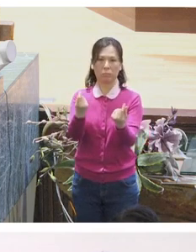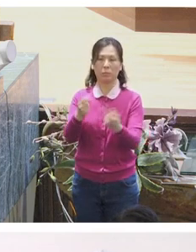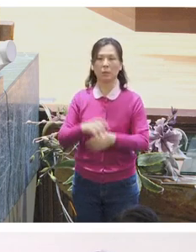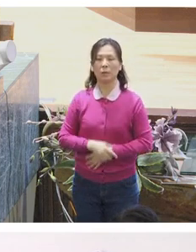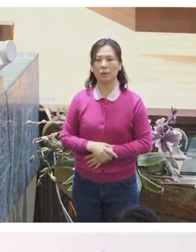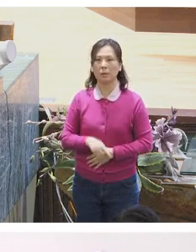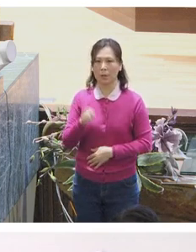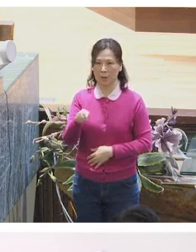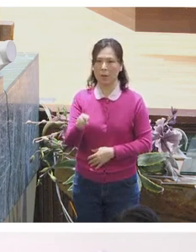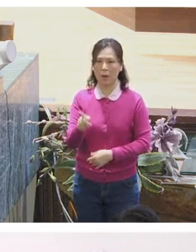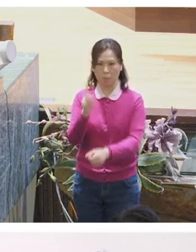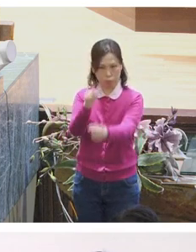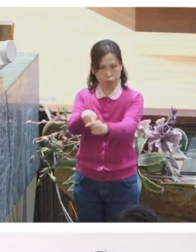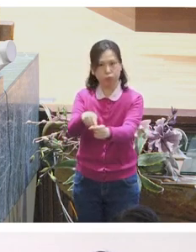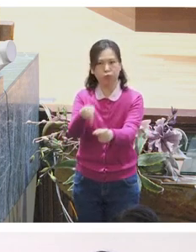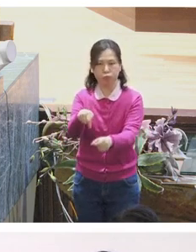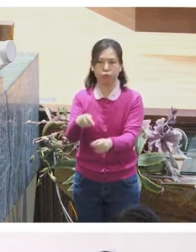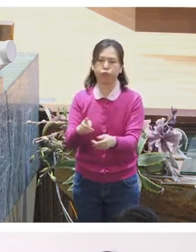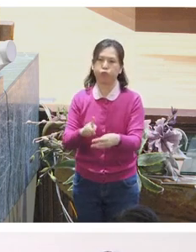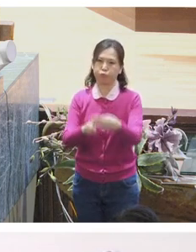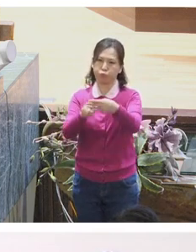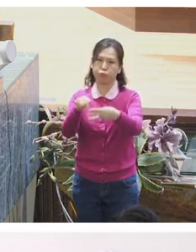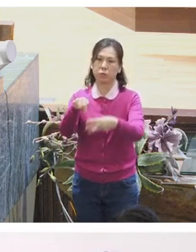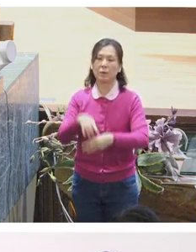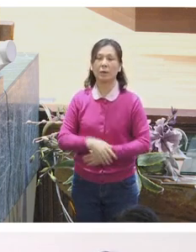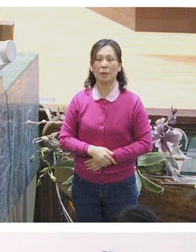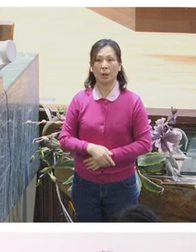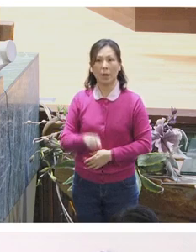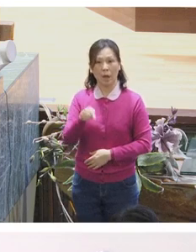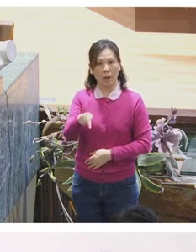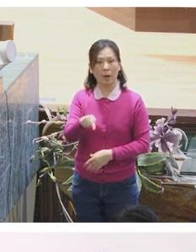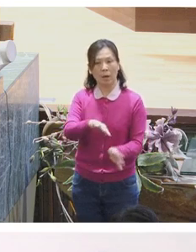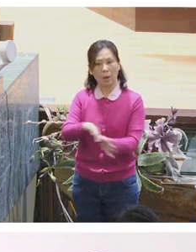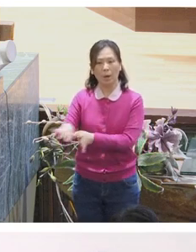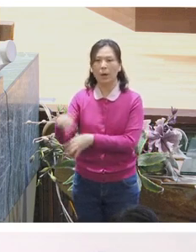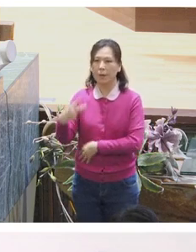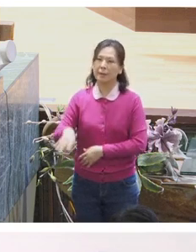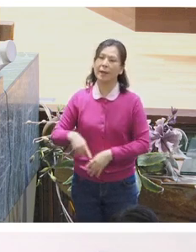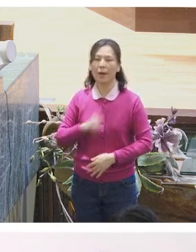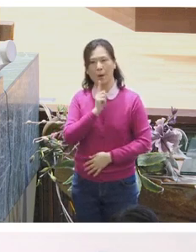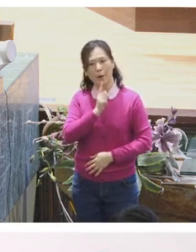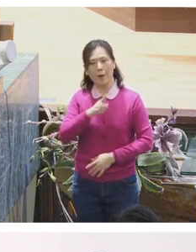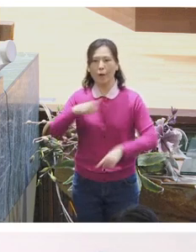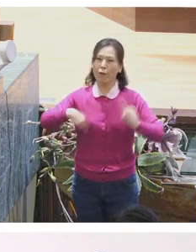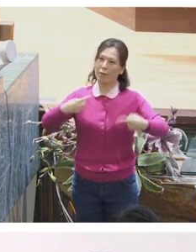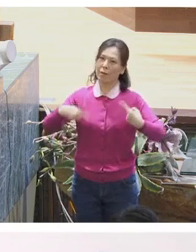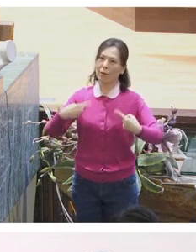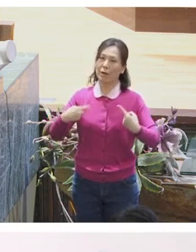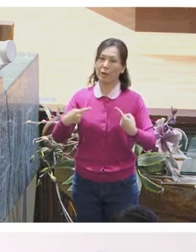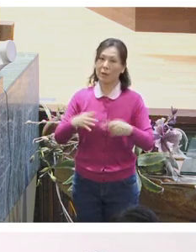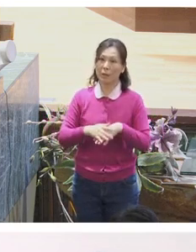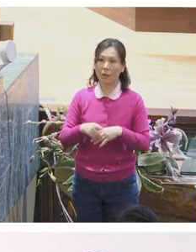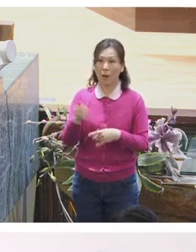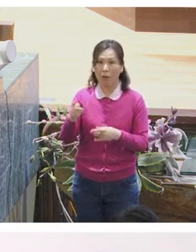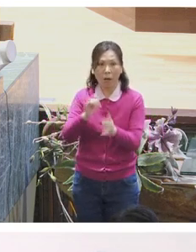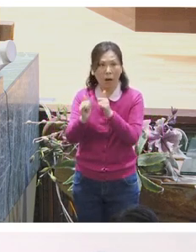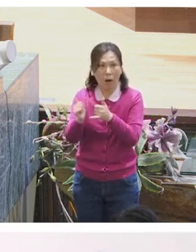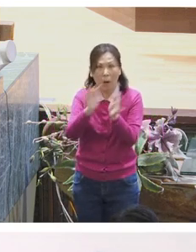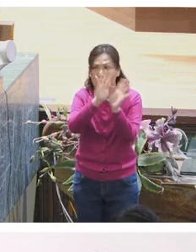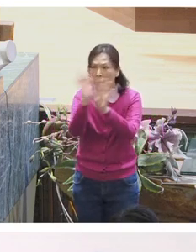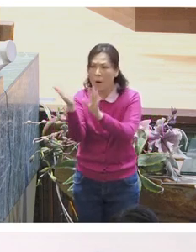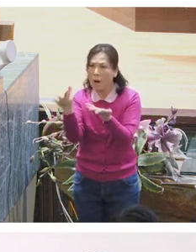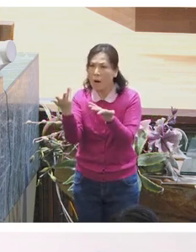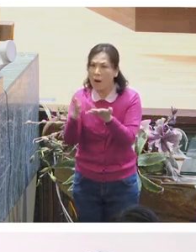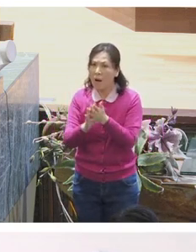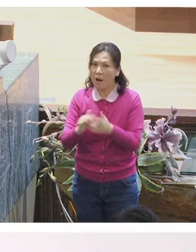是主要的诉求。那你说有这个之后，就好像说有言论自由之后，会形成怎么样社会具体的